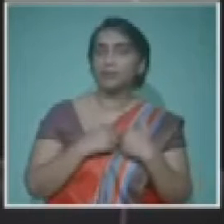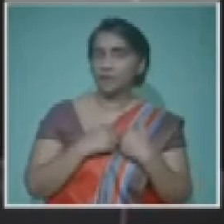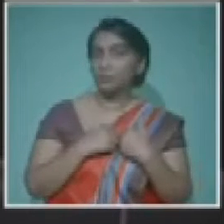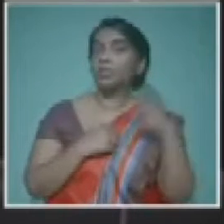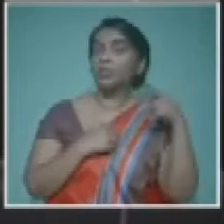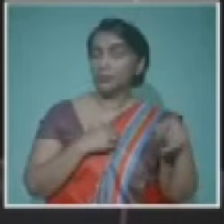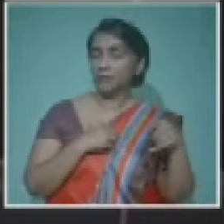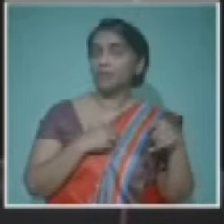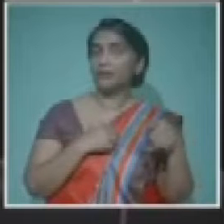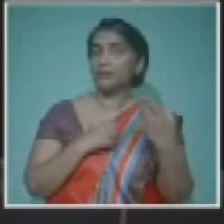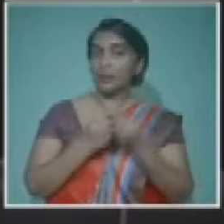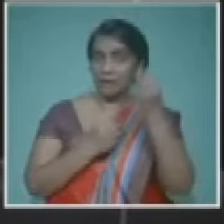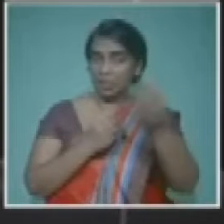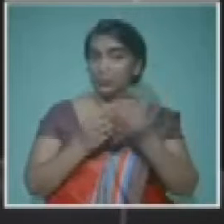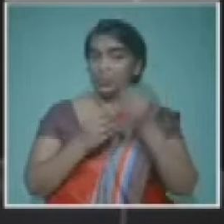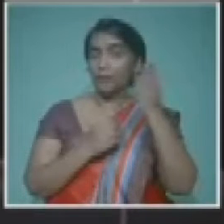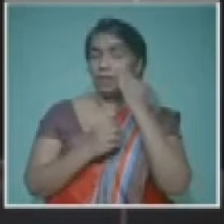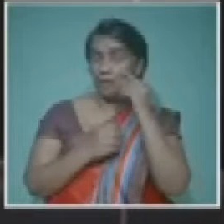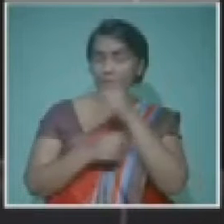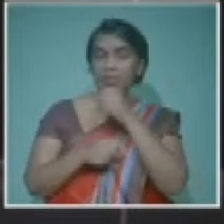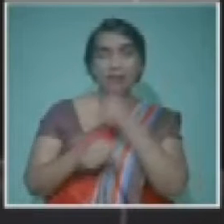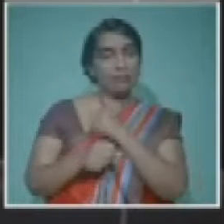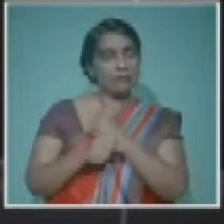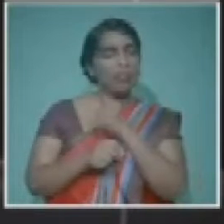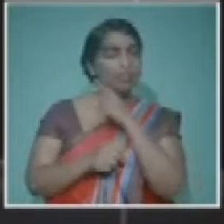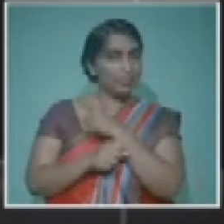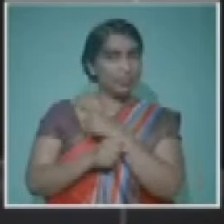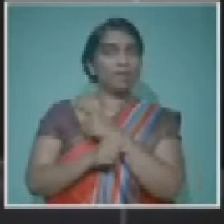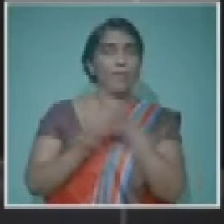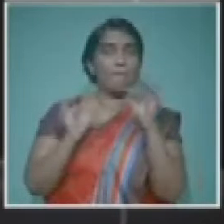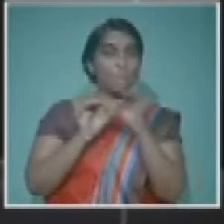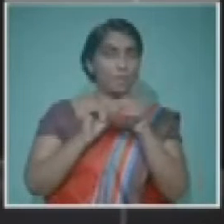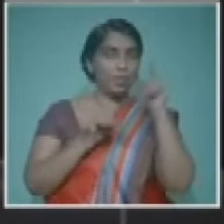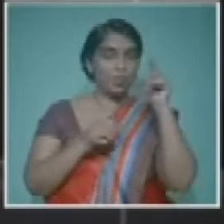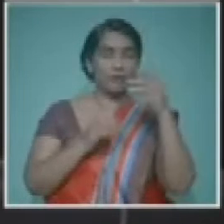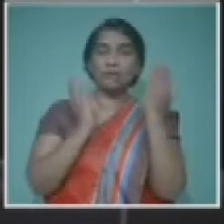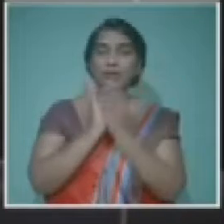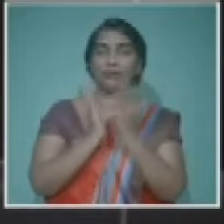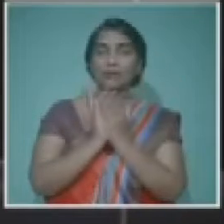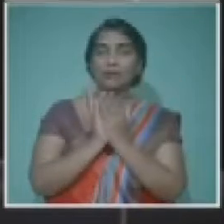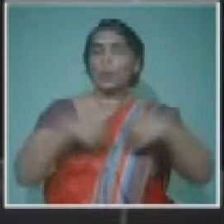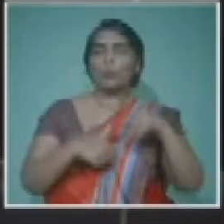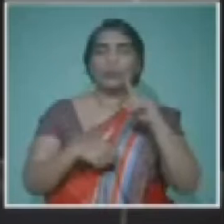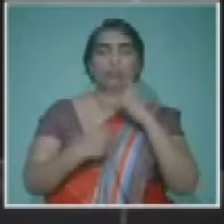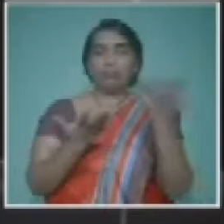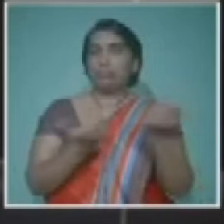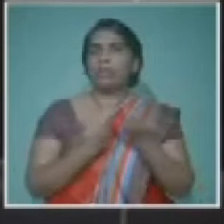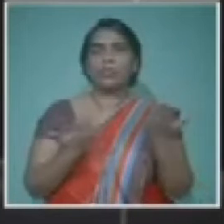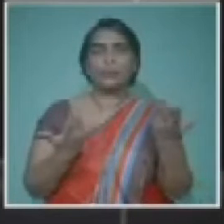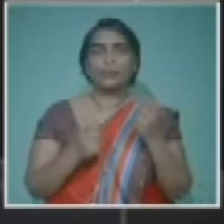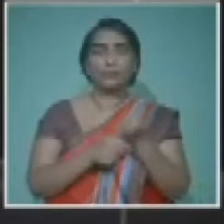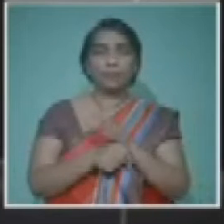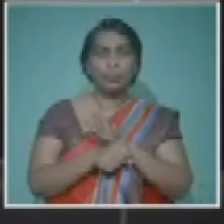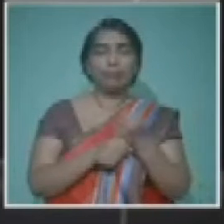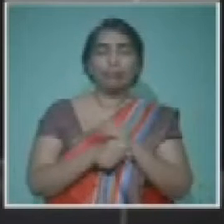ඒ වෙනකොට ලබා දීලා තිබුණ රුසියානු ෆෙඩරේෂනයේ සහ බෙලරුස් වල ශිෂ්‍යත් ප්‍රමාණය කැඳවලා තිබුණෙත් නැහැ. මේ කොවිඩ් 19